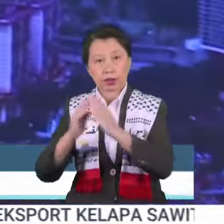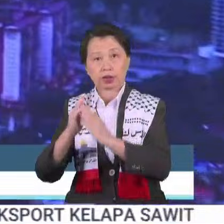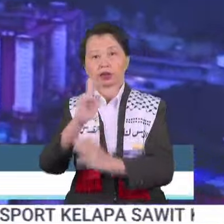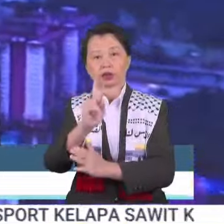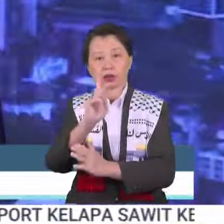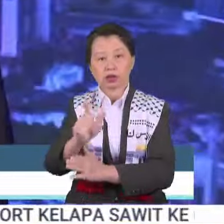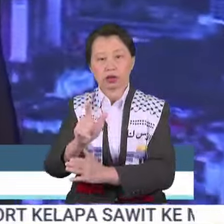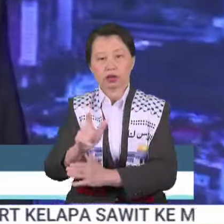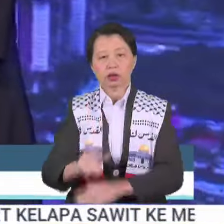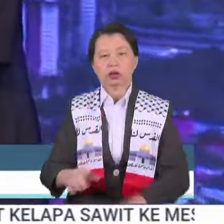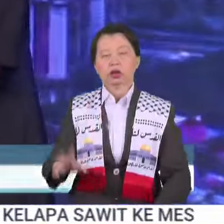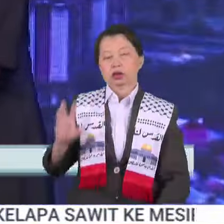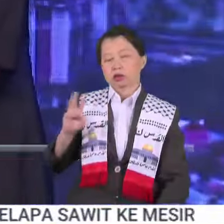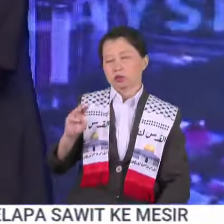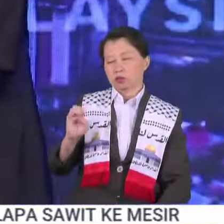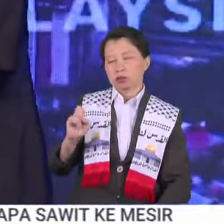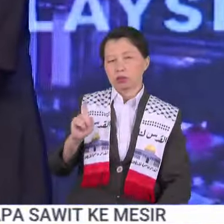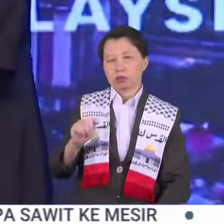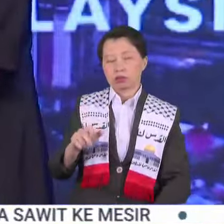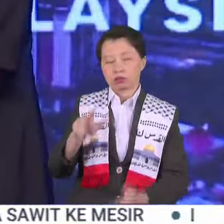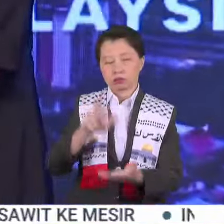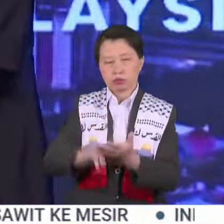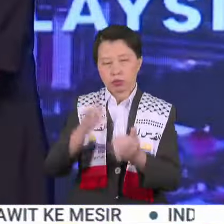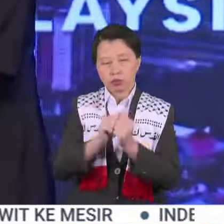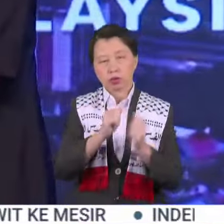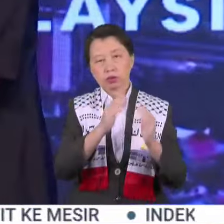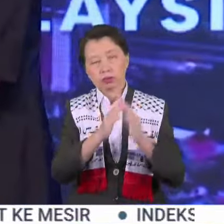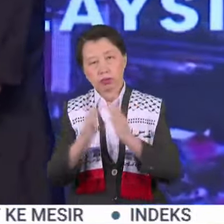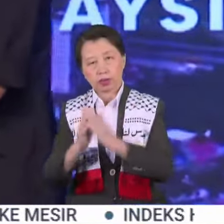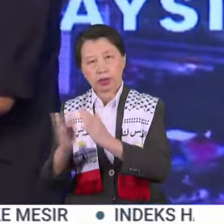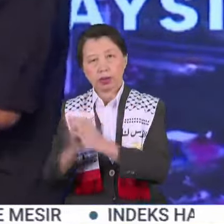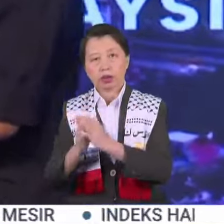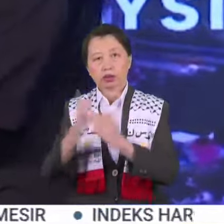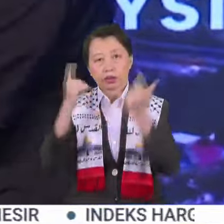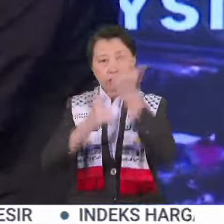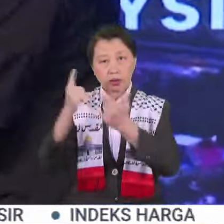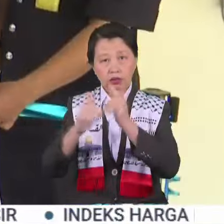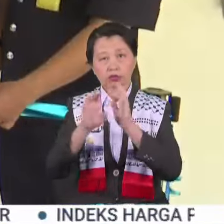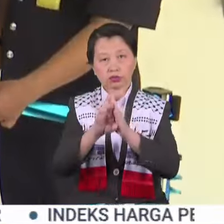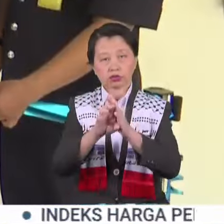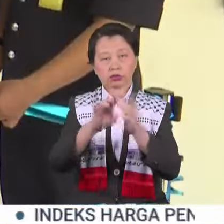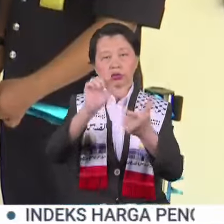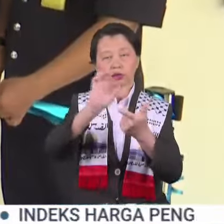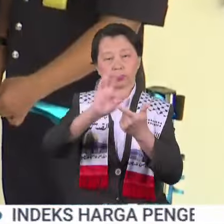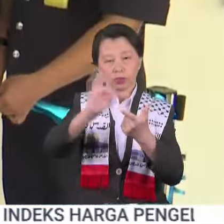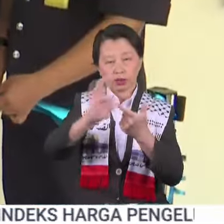turut merancang memperluas perkhidmatan polis pelancong ke bandaraya utama lain seperti